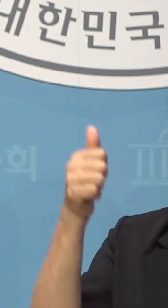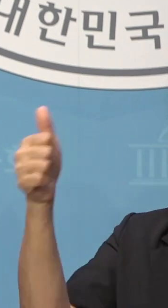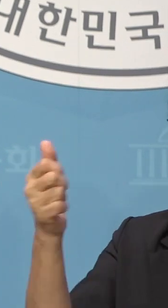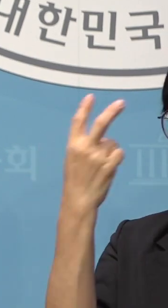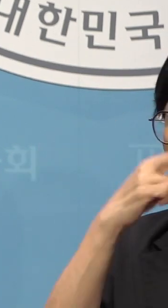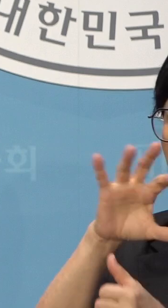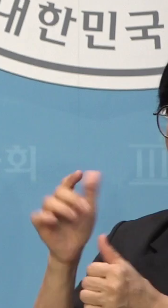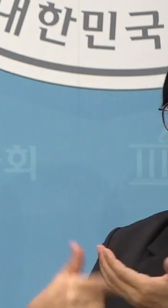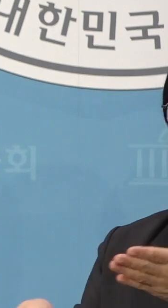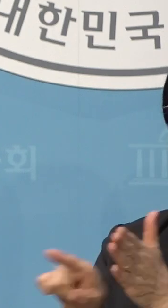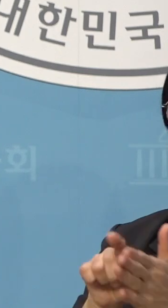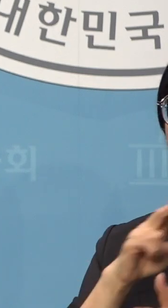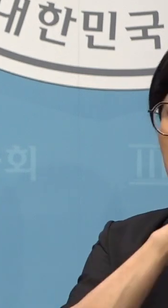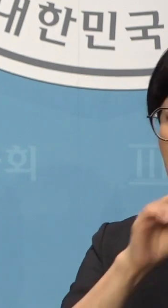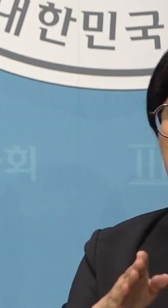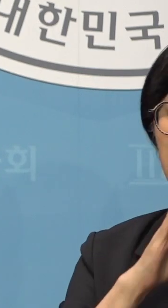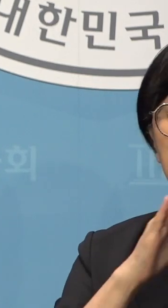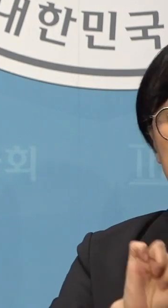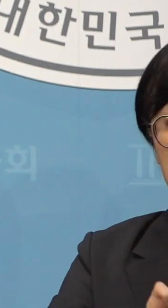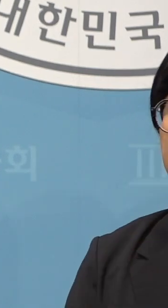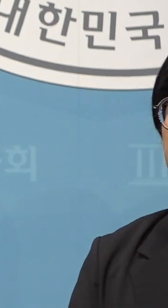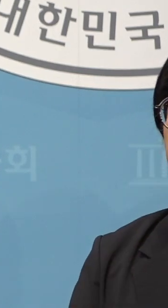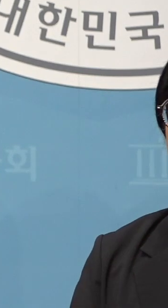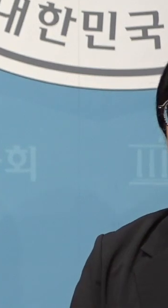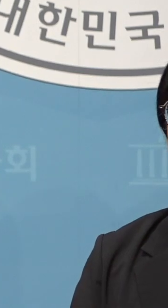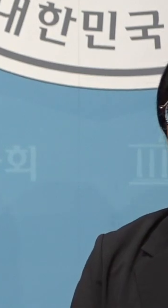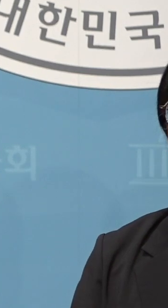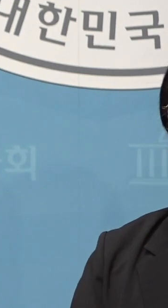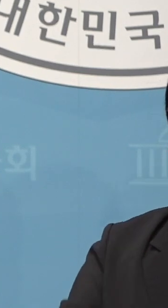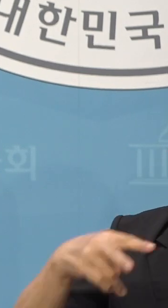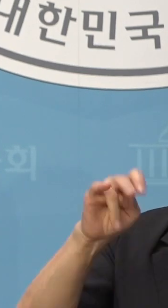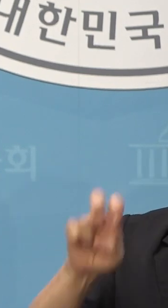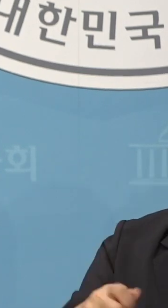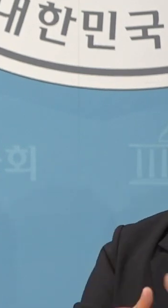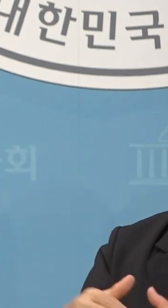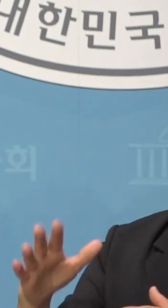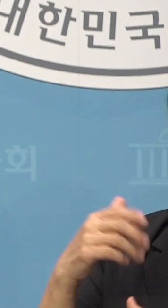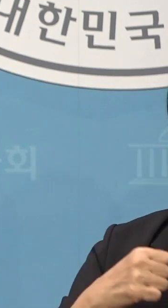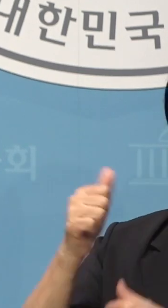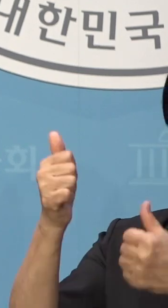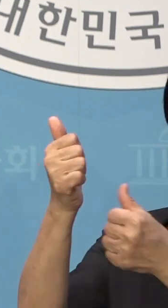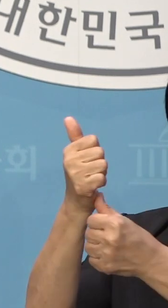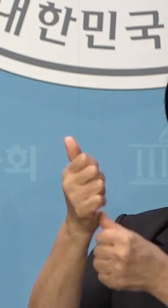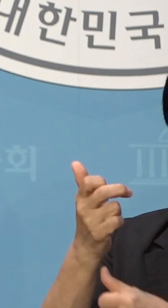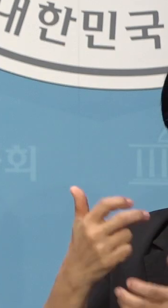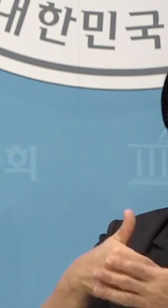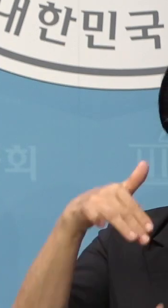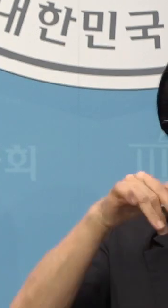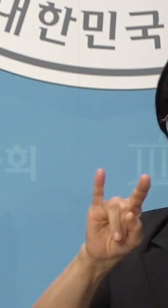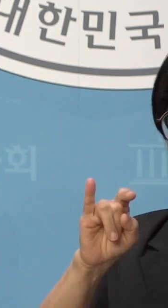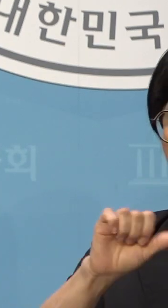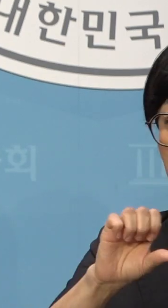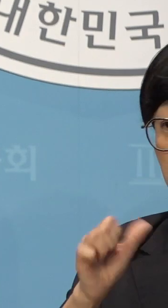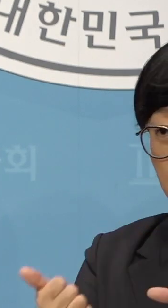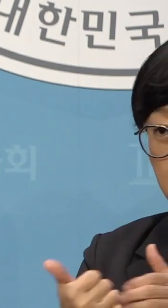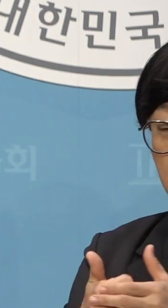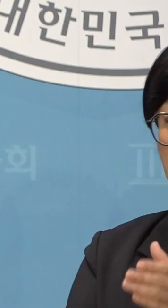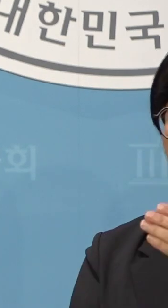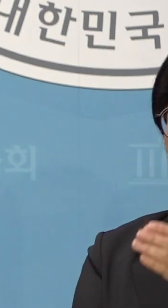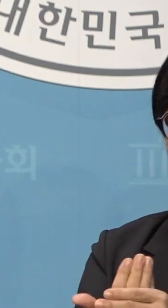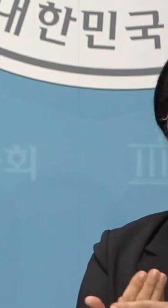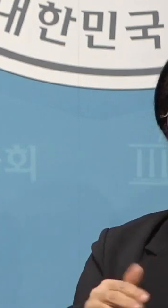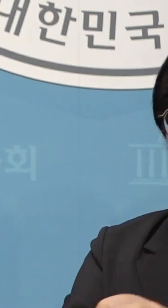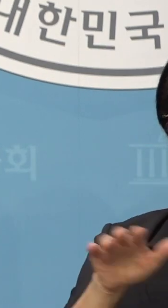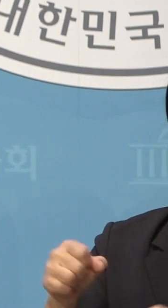지키기에 나섰다는 의혹이 사실로 확인되고 있습니다. 신범철 국방부 차관이 고 최수근 상병 사망사고와 관련해